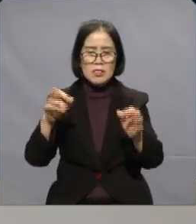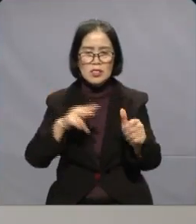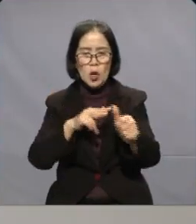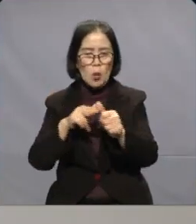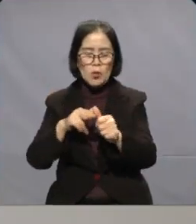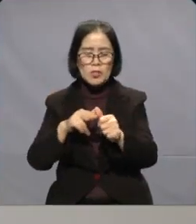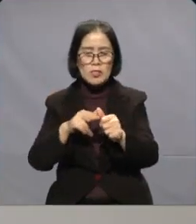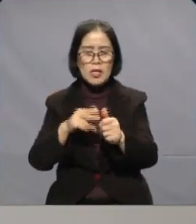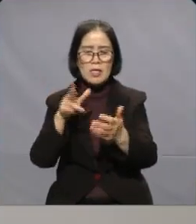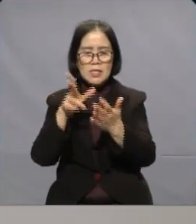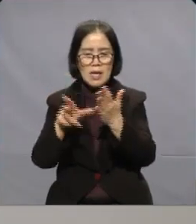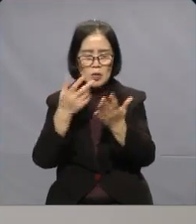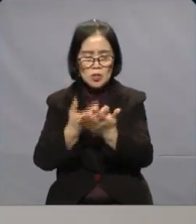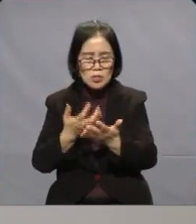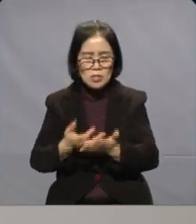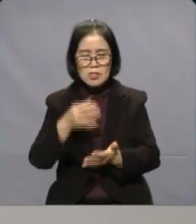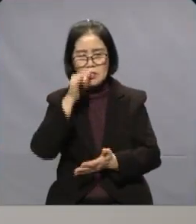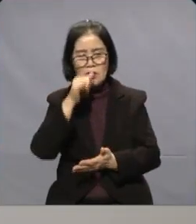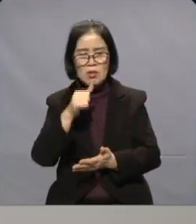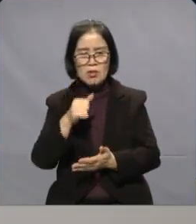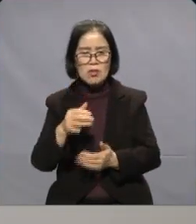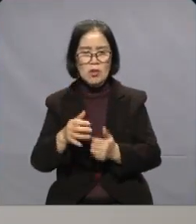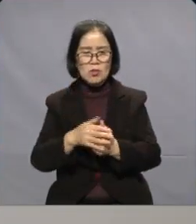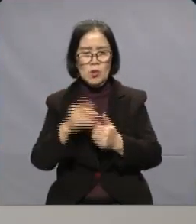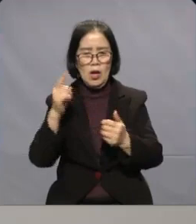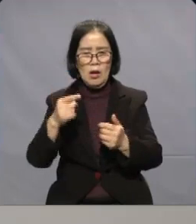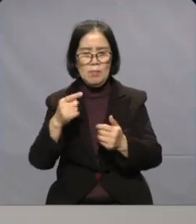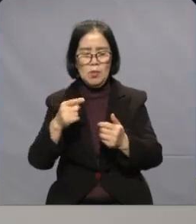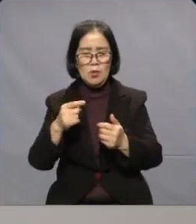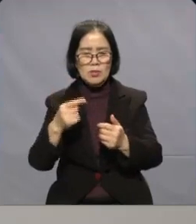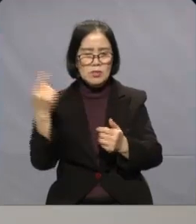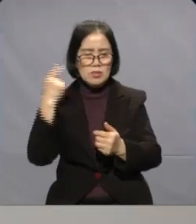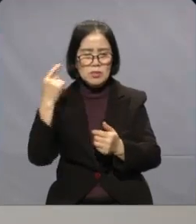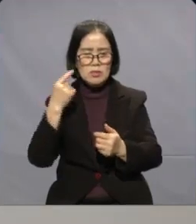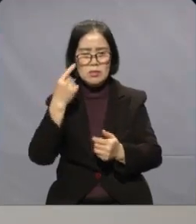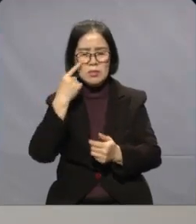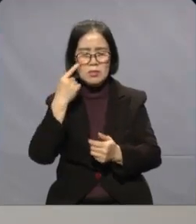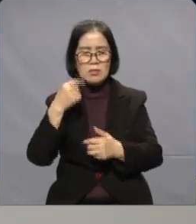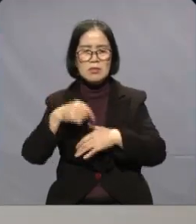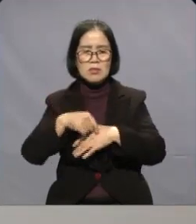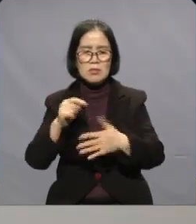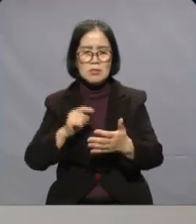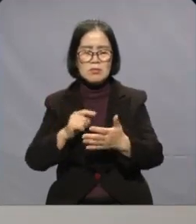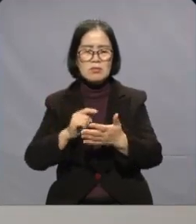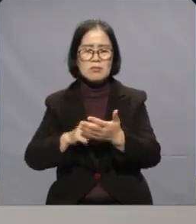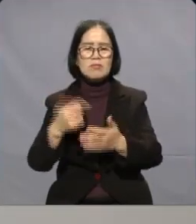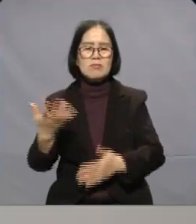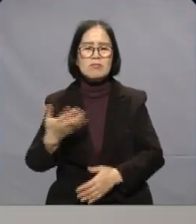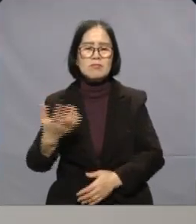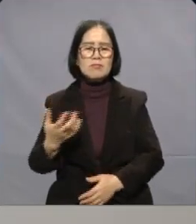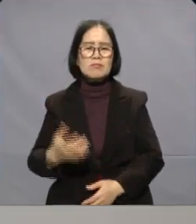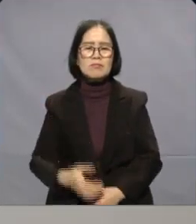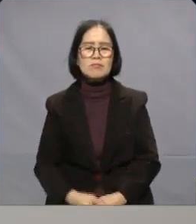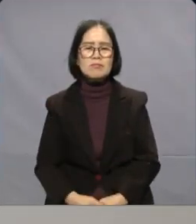봤던 정보들이나 자료들인데 그거를 또 한번 듣다 보니까 가슴이